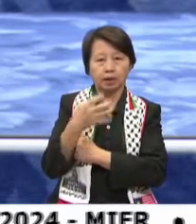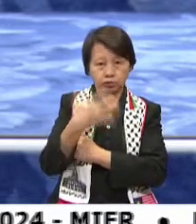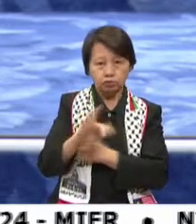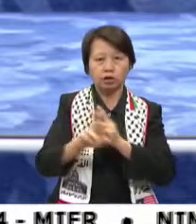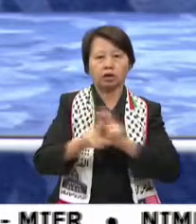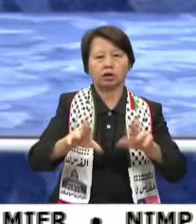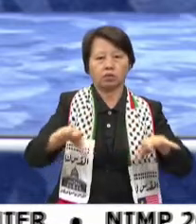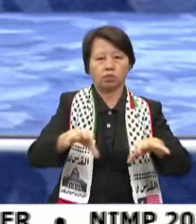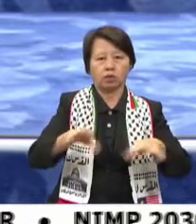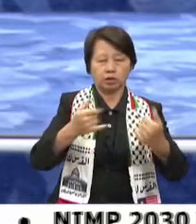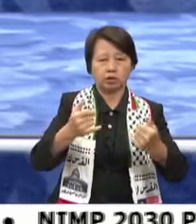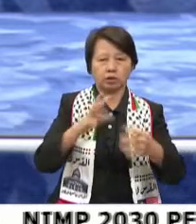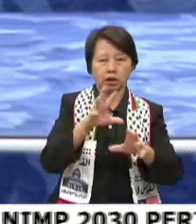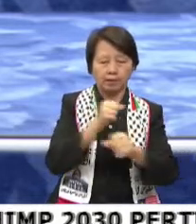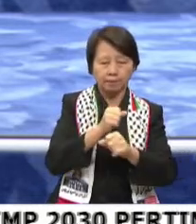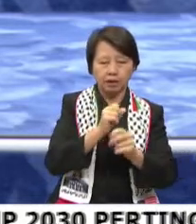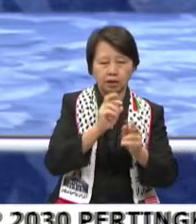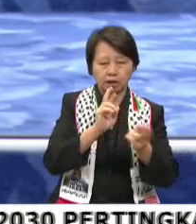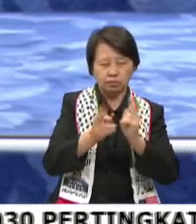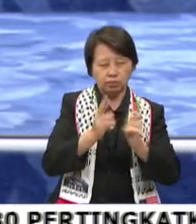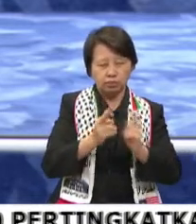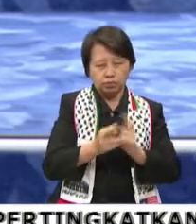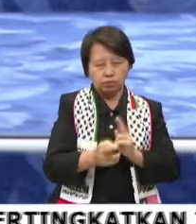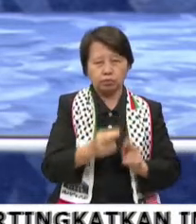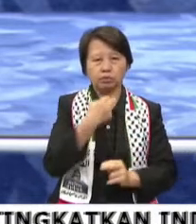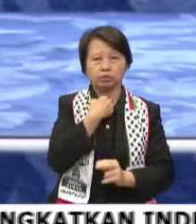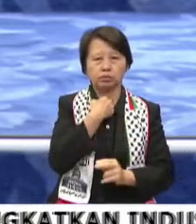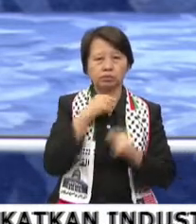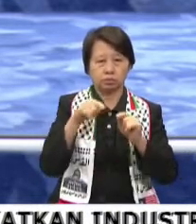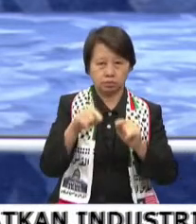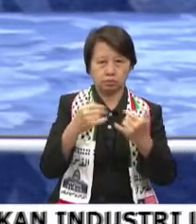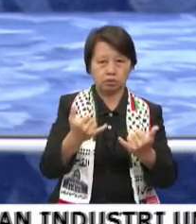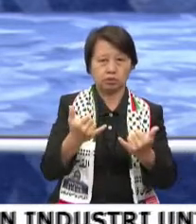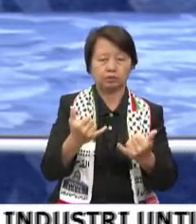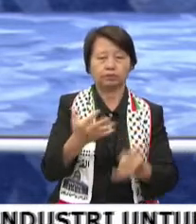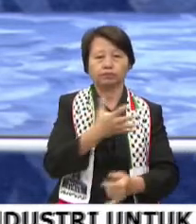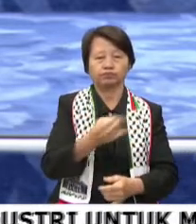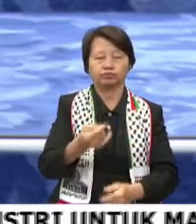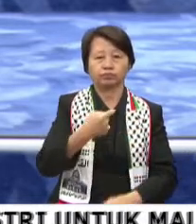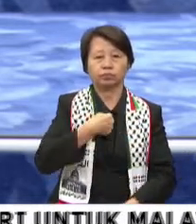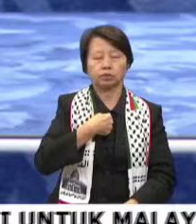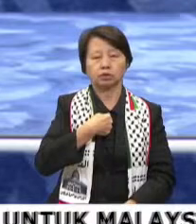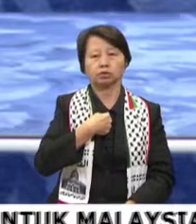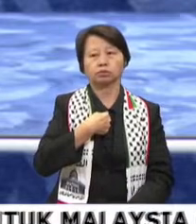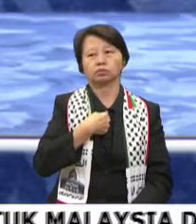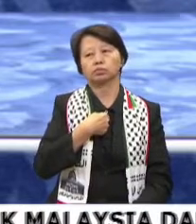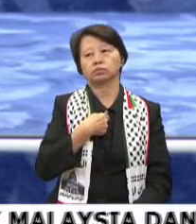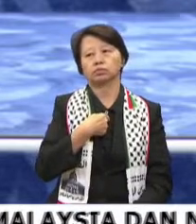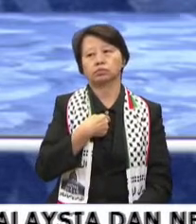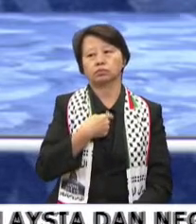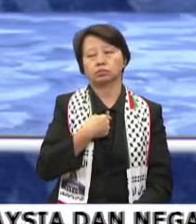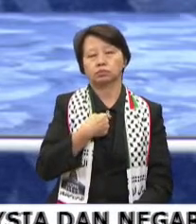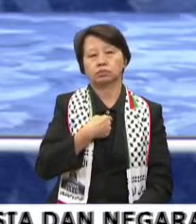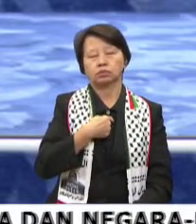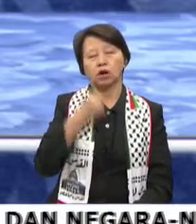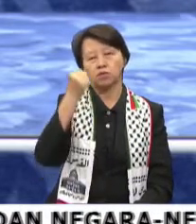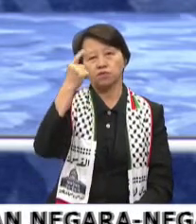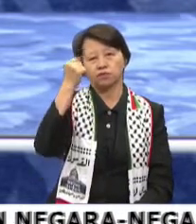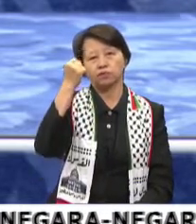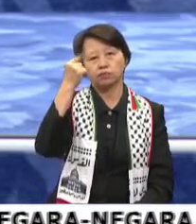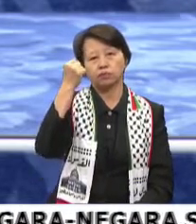dan mengambil kira perubahan-perubahan yang mendesak ini jadi saya faham